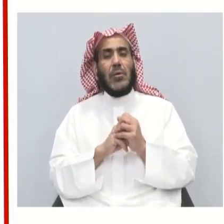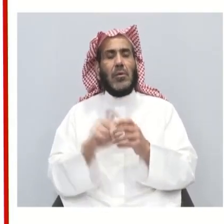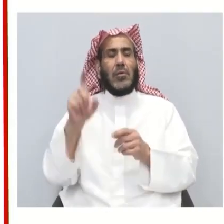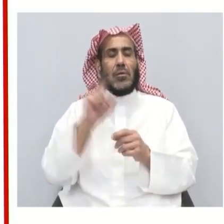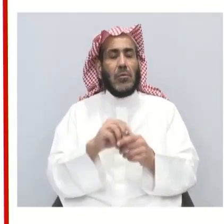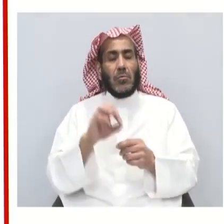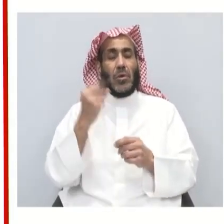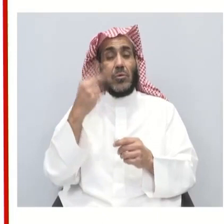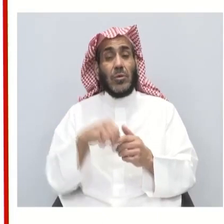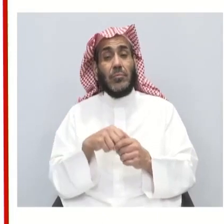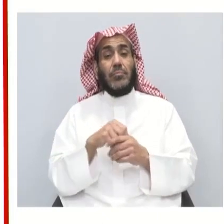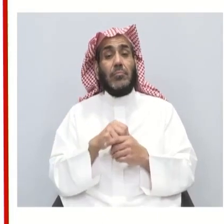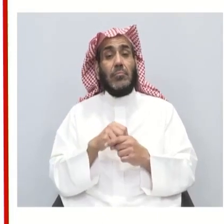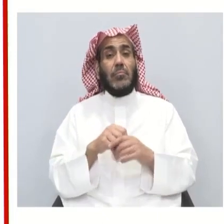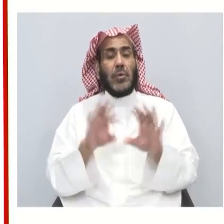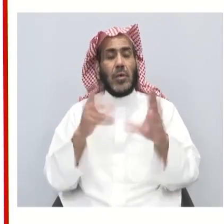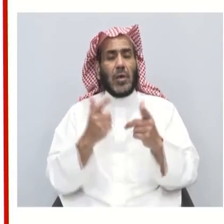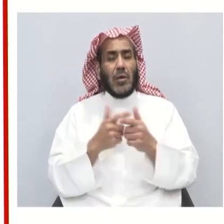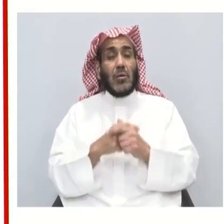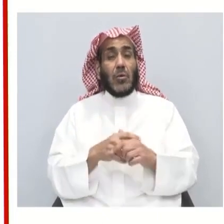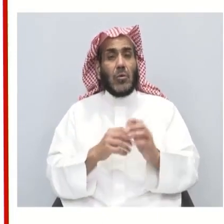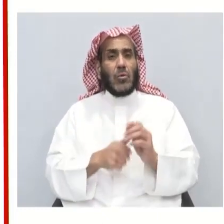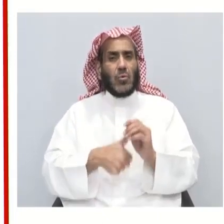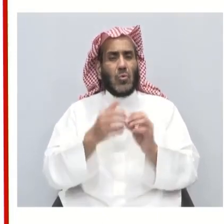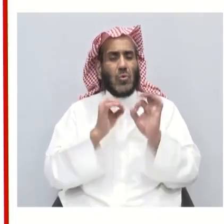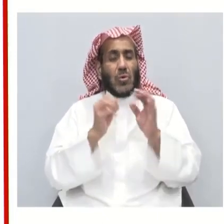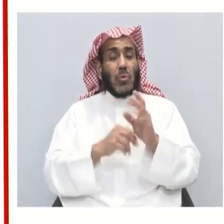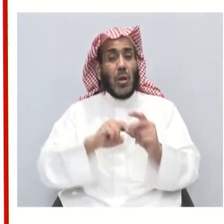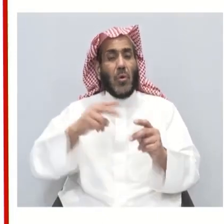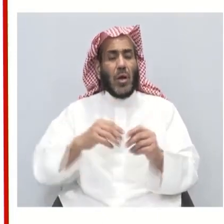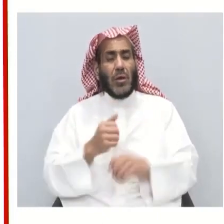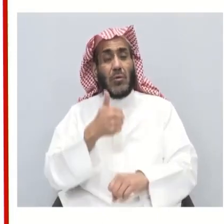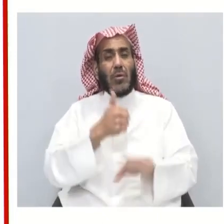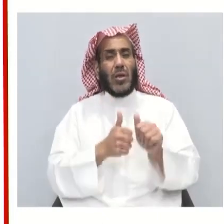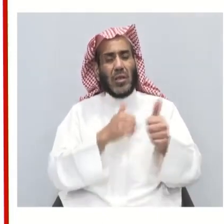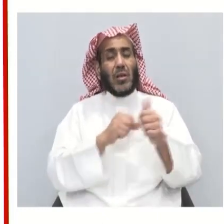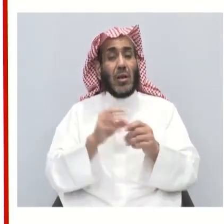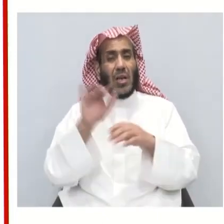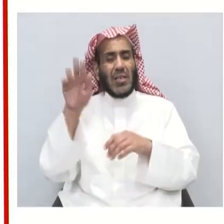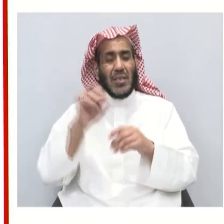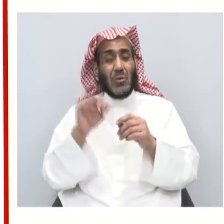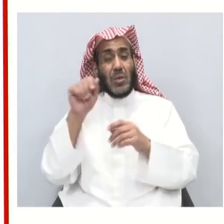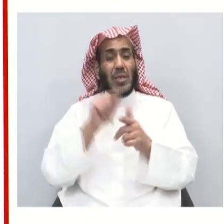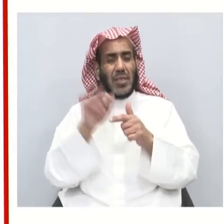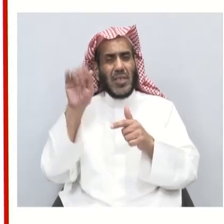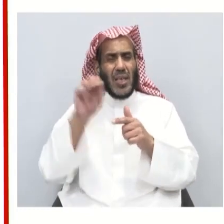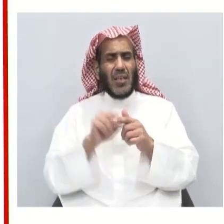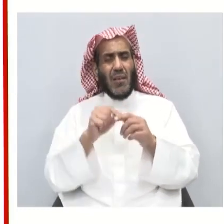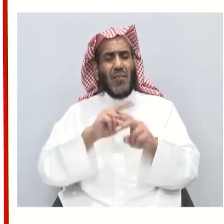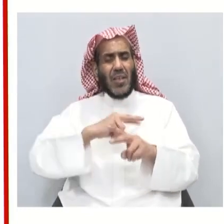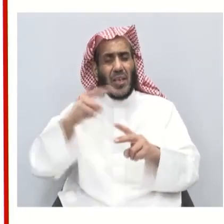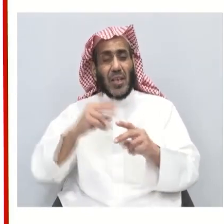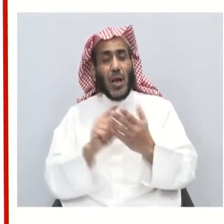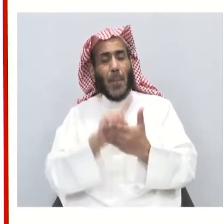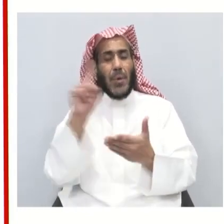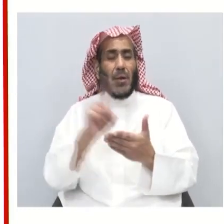سؤال 21، كيف تسهم الأنواع الرائدة هي الحزازيات والسرخسيات في تغيير